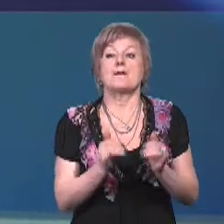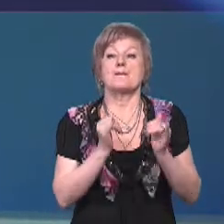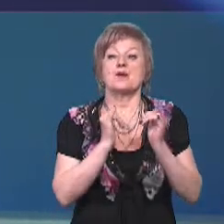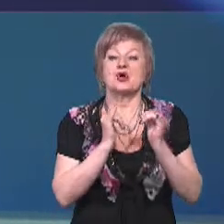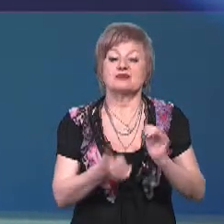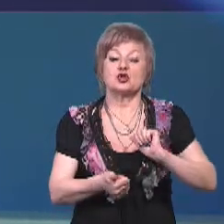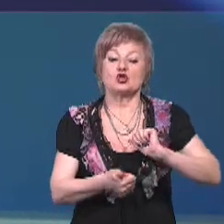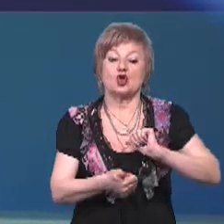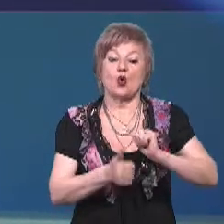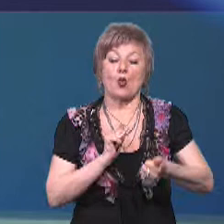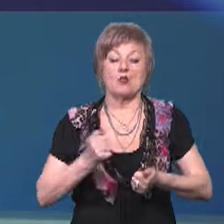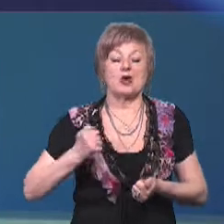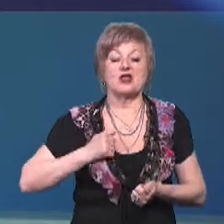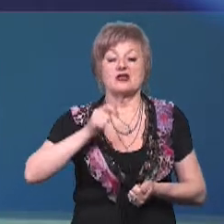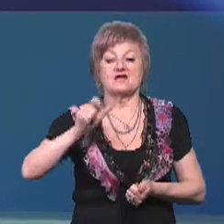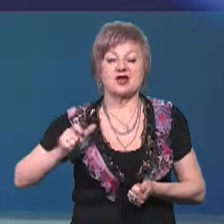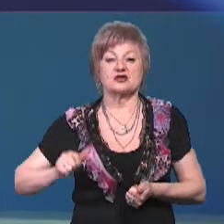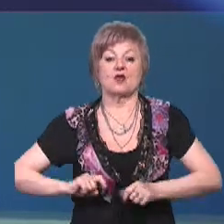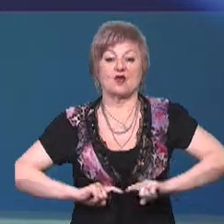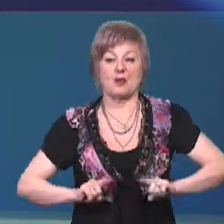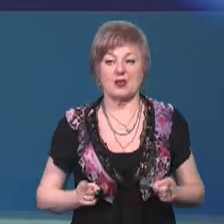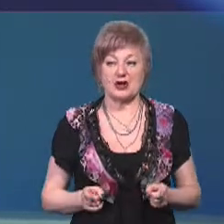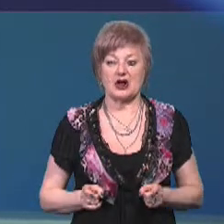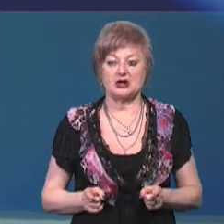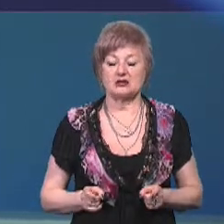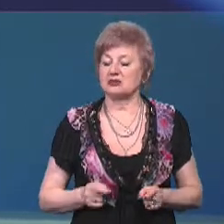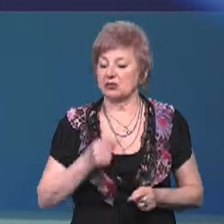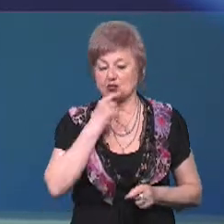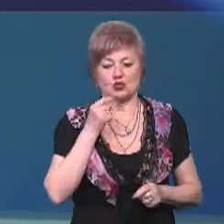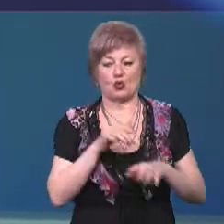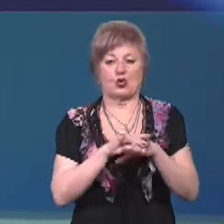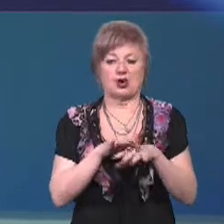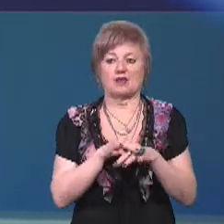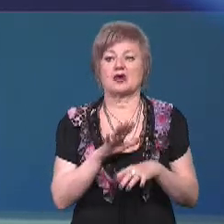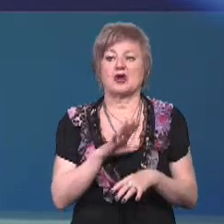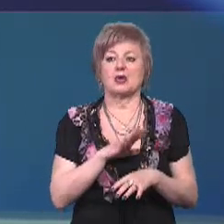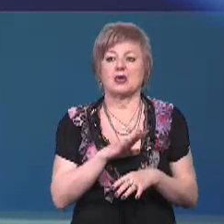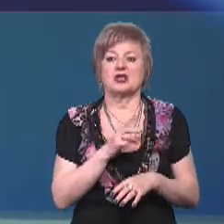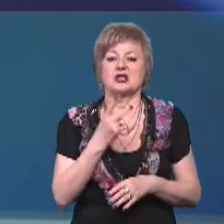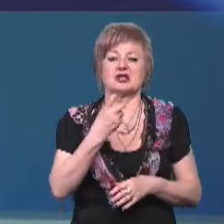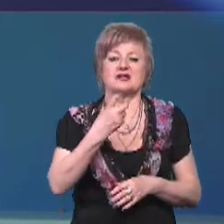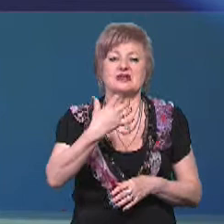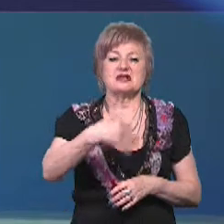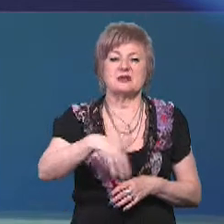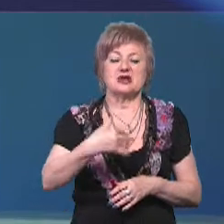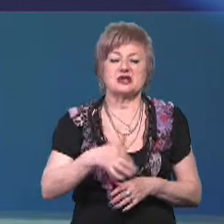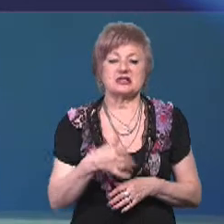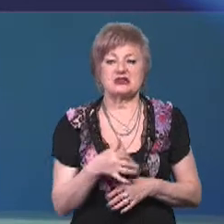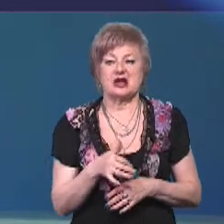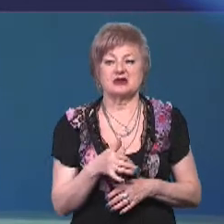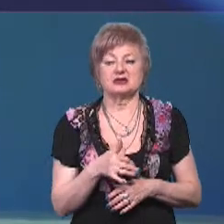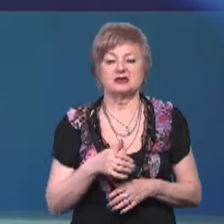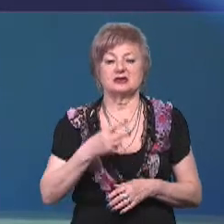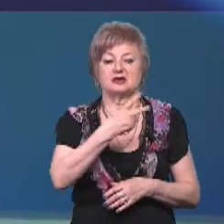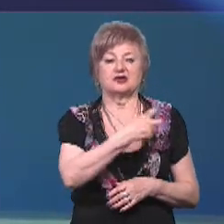забезпечували обмін військовополоненими в колосальному масштабі. Він був заявлений як 250 на